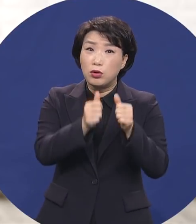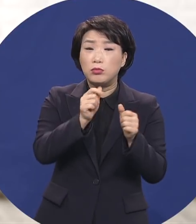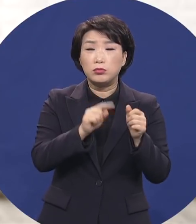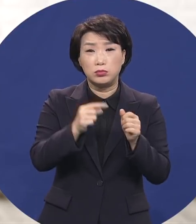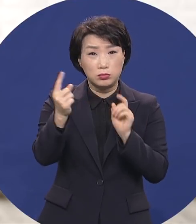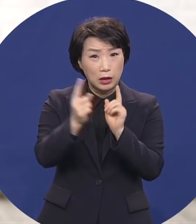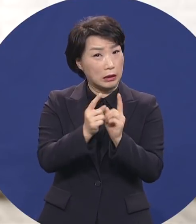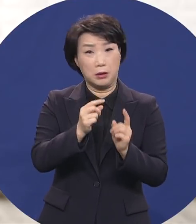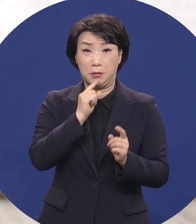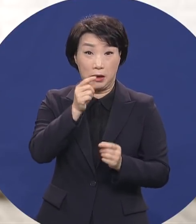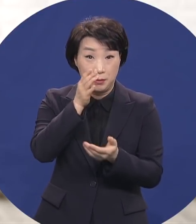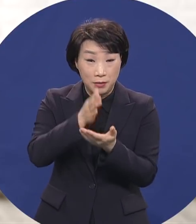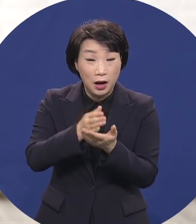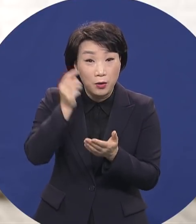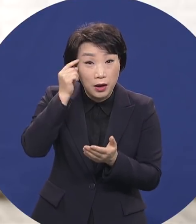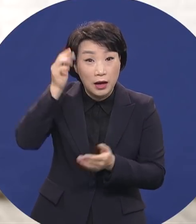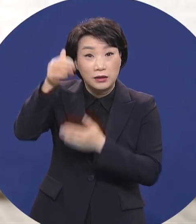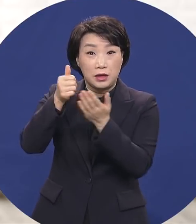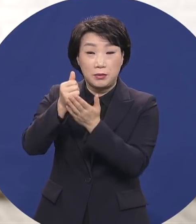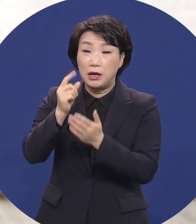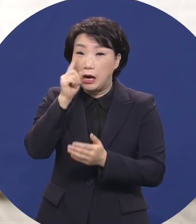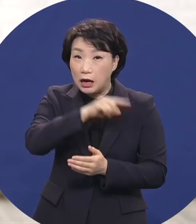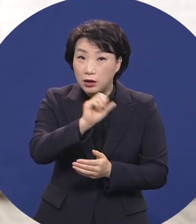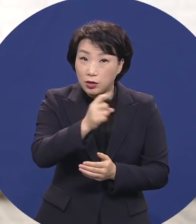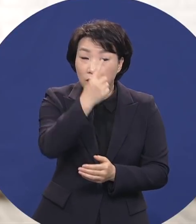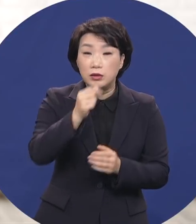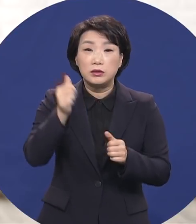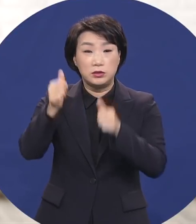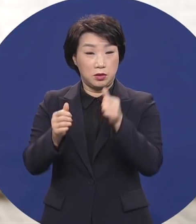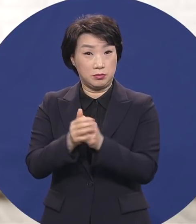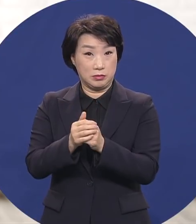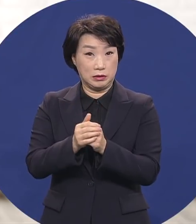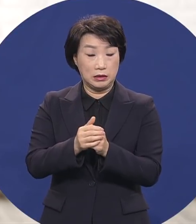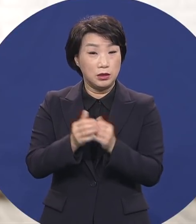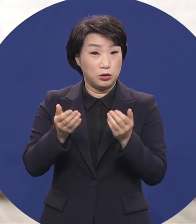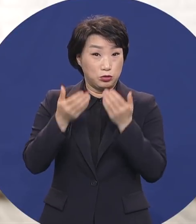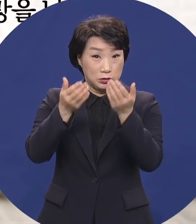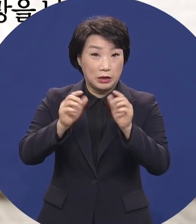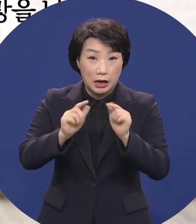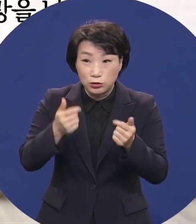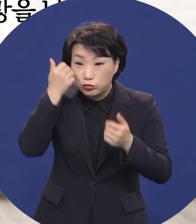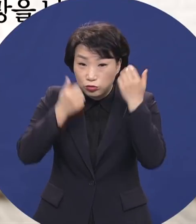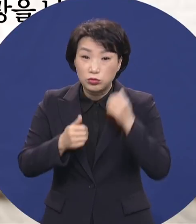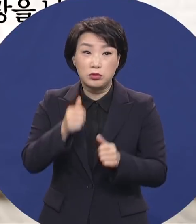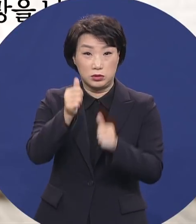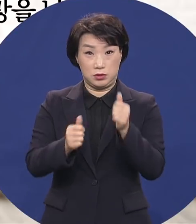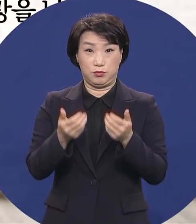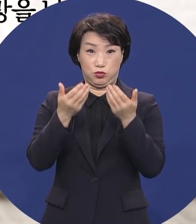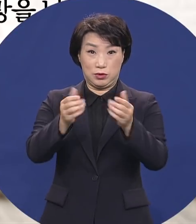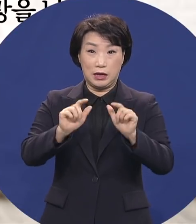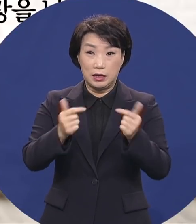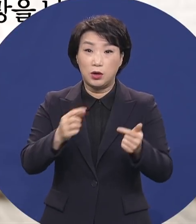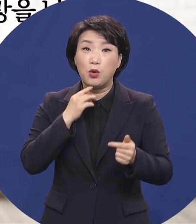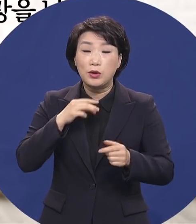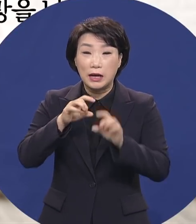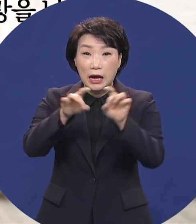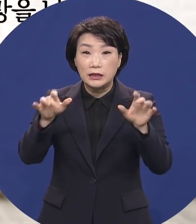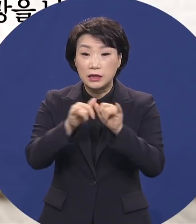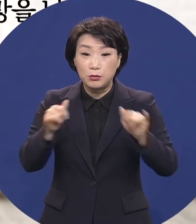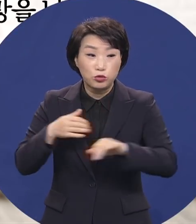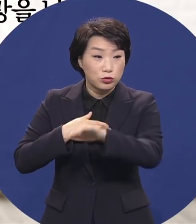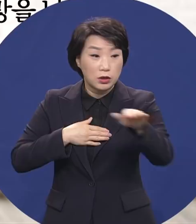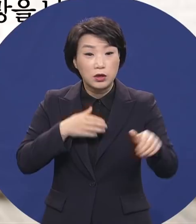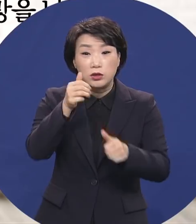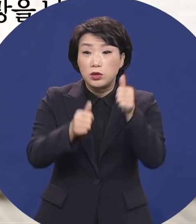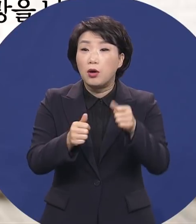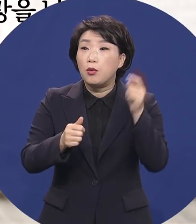말지니 하나님은 악에게 시험을 받지도 아니하시고 친히 아무도 시험하지 아니하시느니라. 오직 각 사람이 시험을